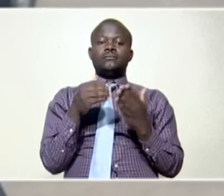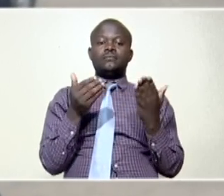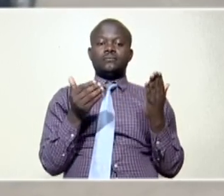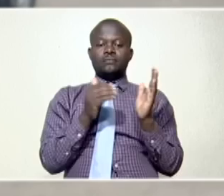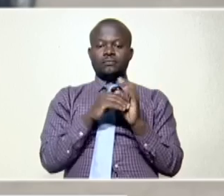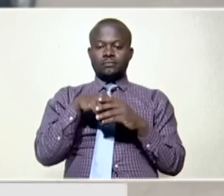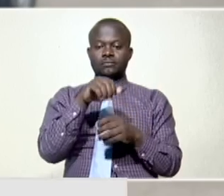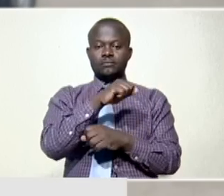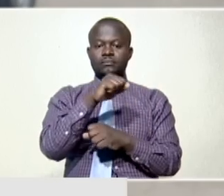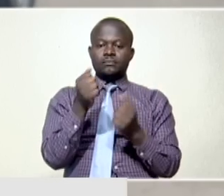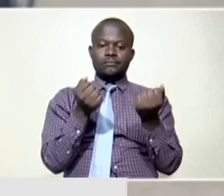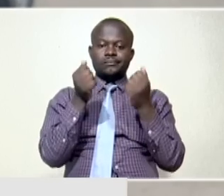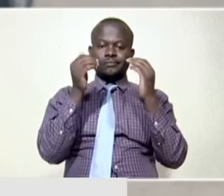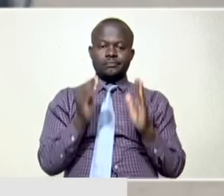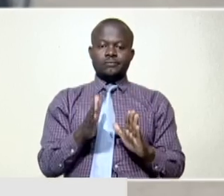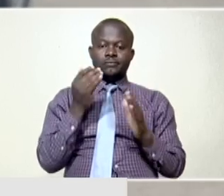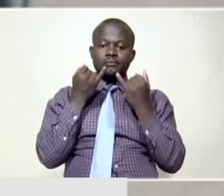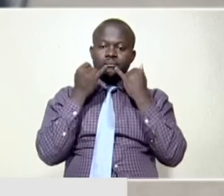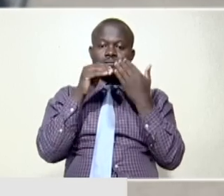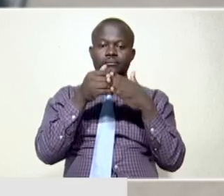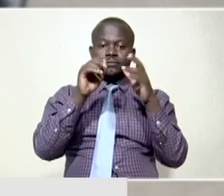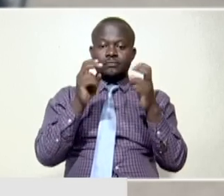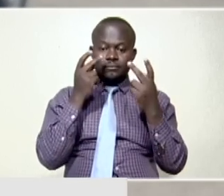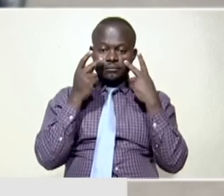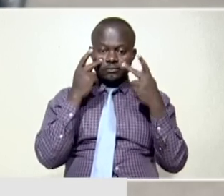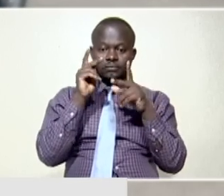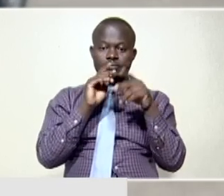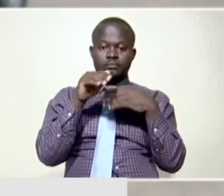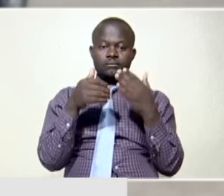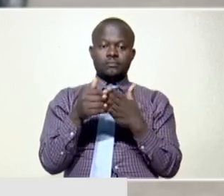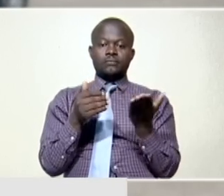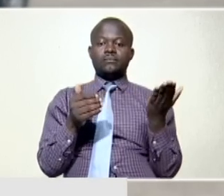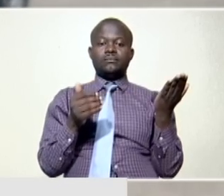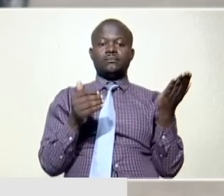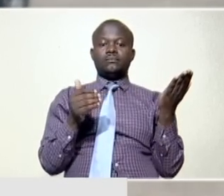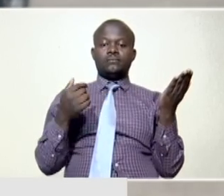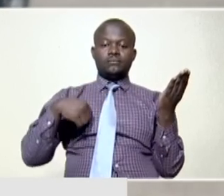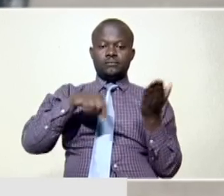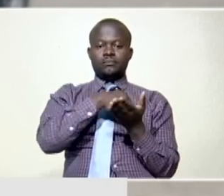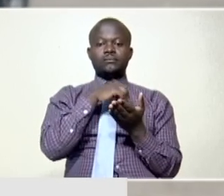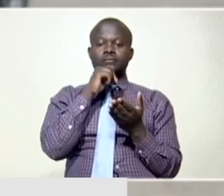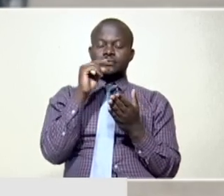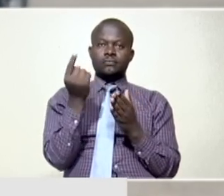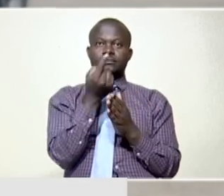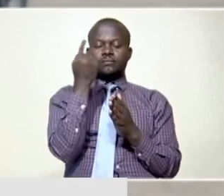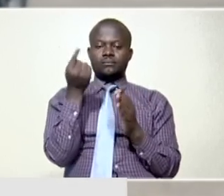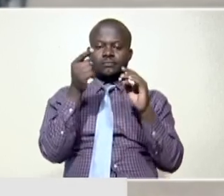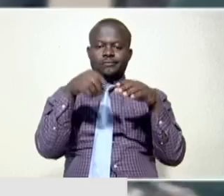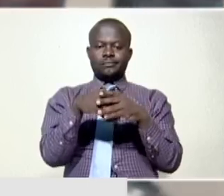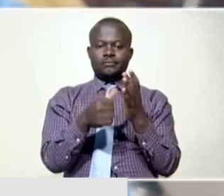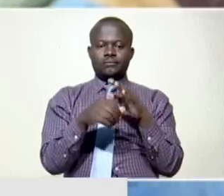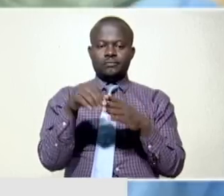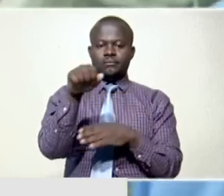harimo n'umushoferi, ubwira komvayeri ati reba abagenzi utwaye ko ntawe uri kuzana ikibazo mu